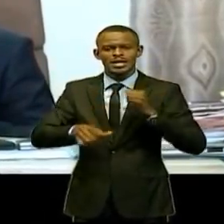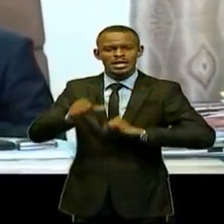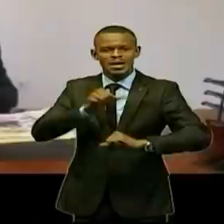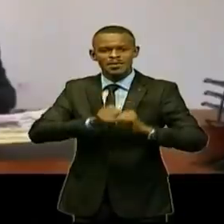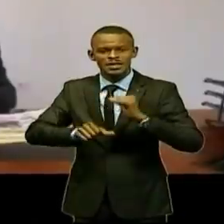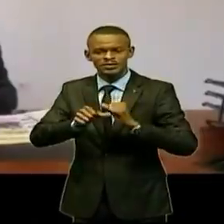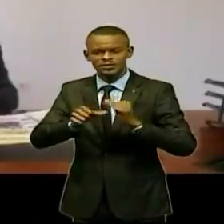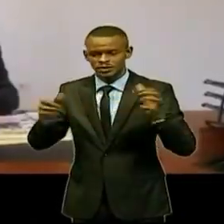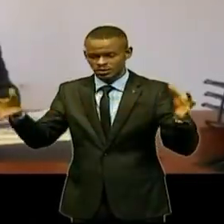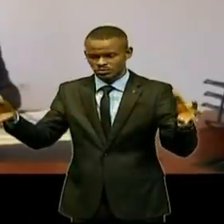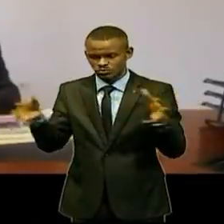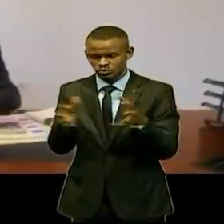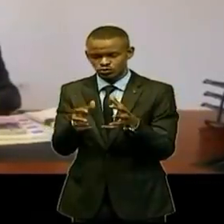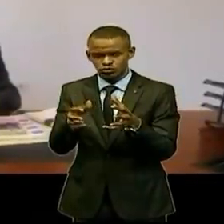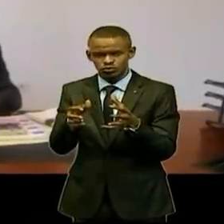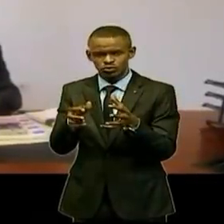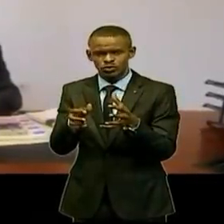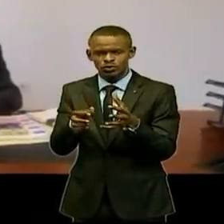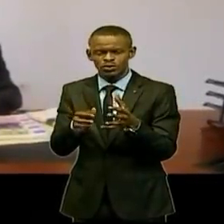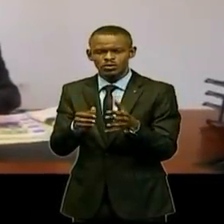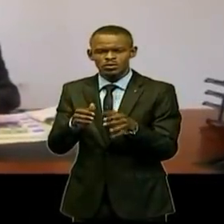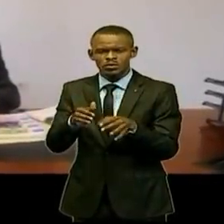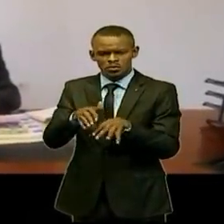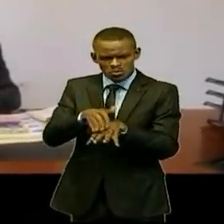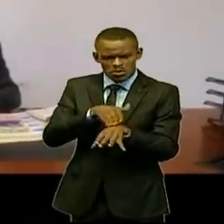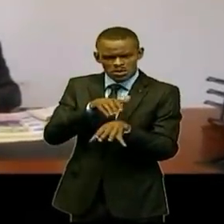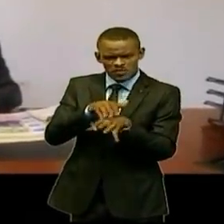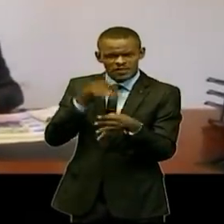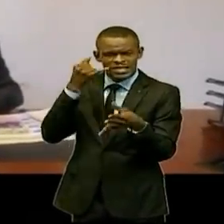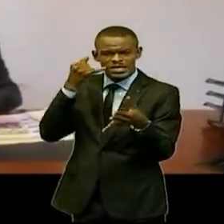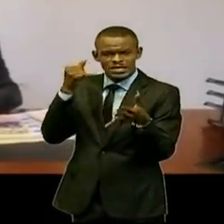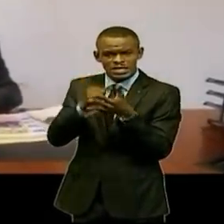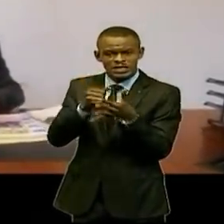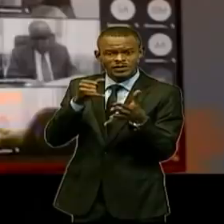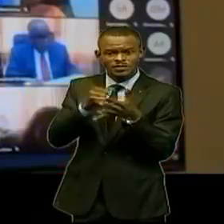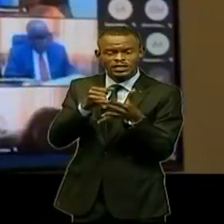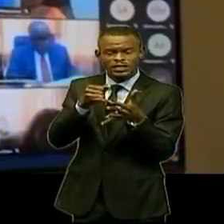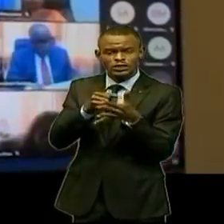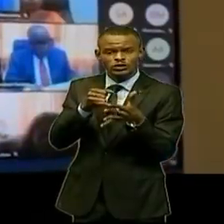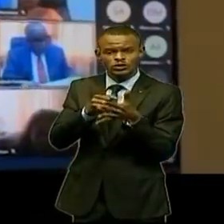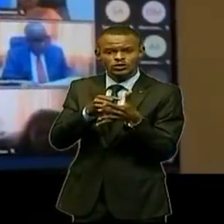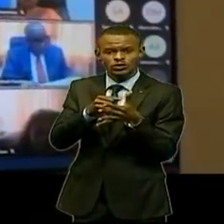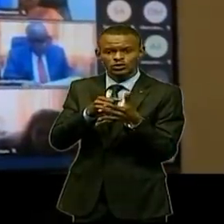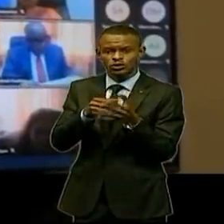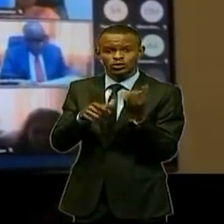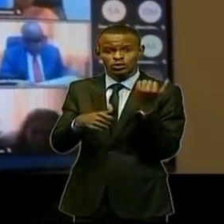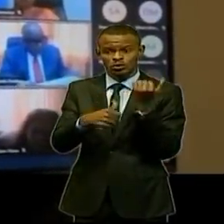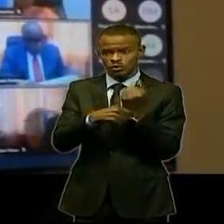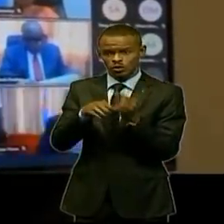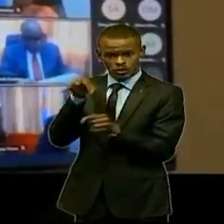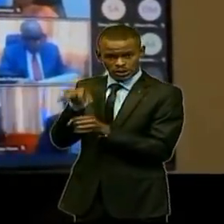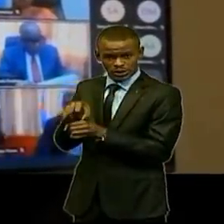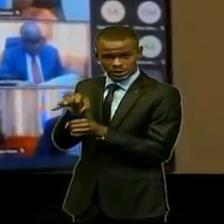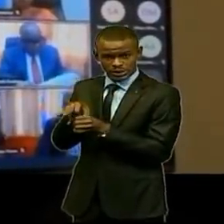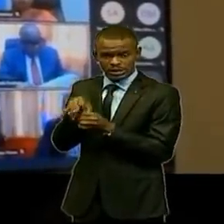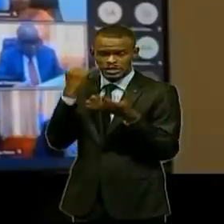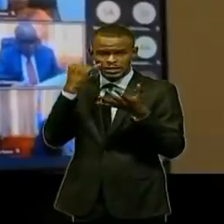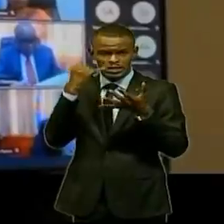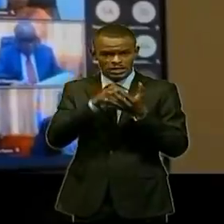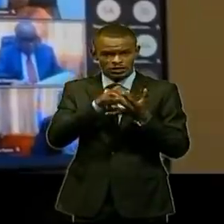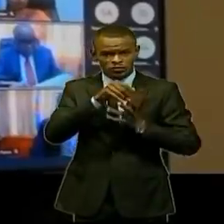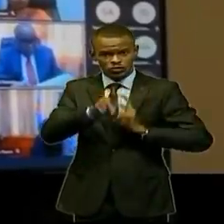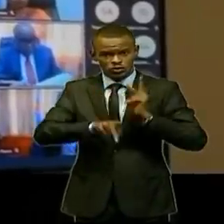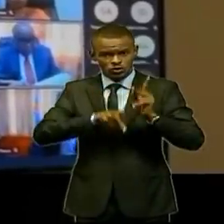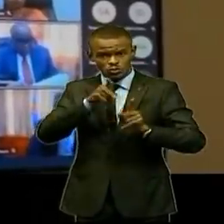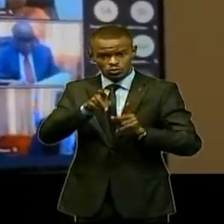le cadre de l'identification et de l'enrôlement des électeurs, de l'identification de la population et du recensement général de la